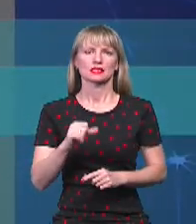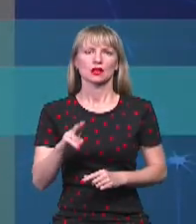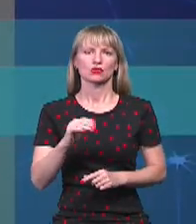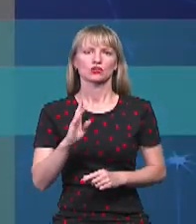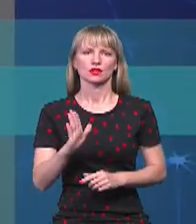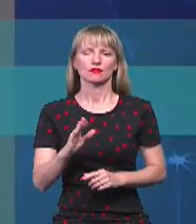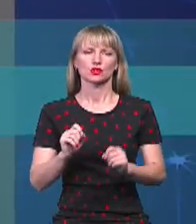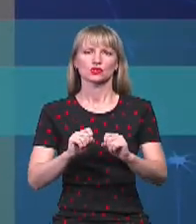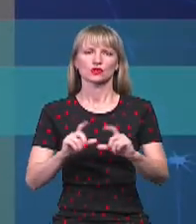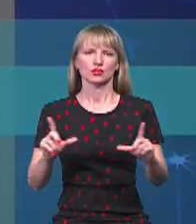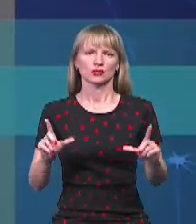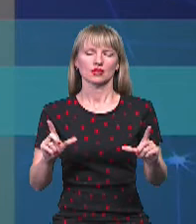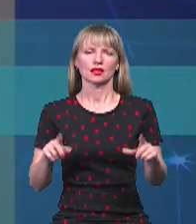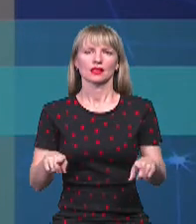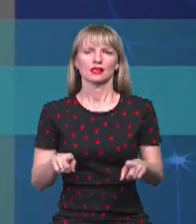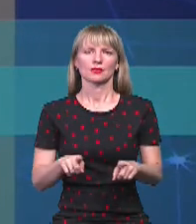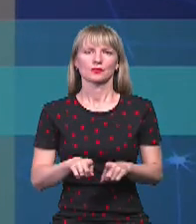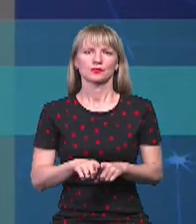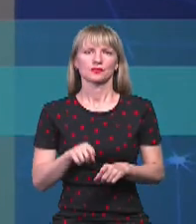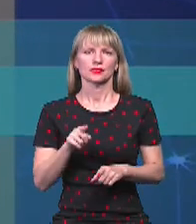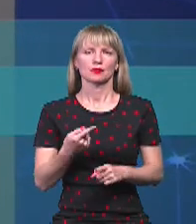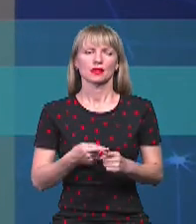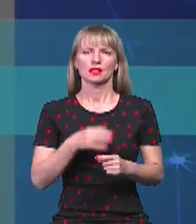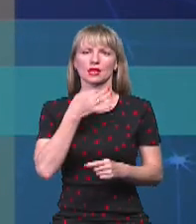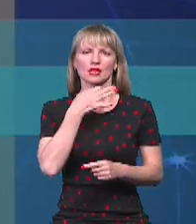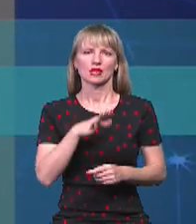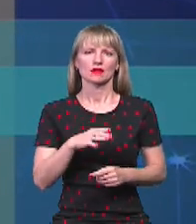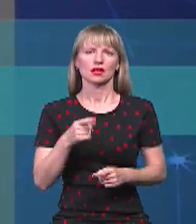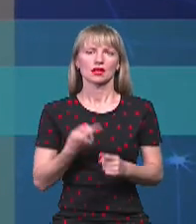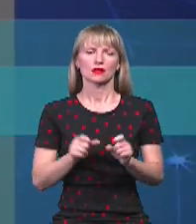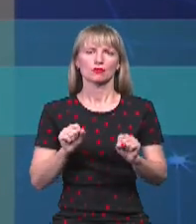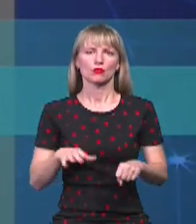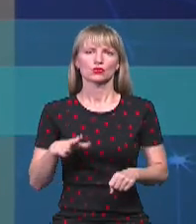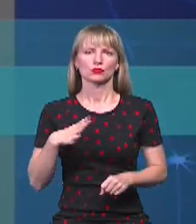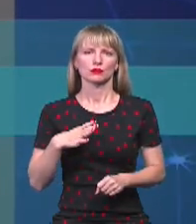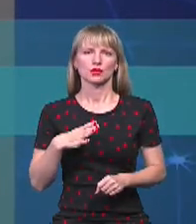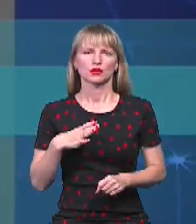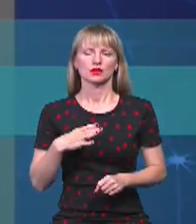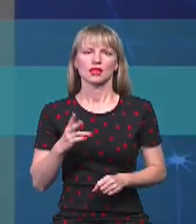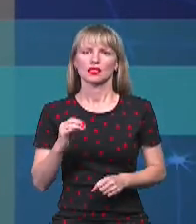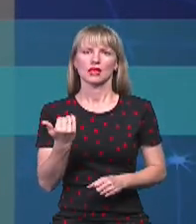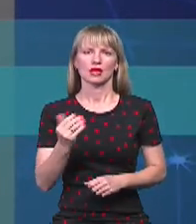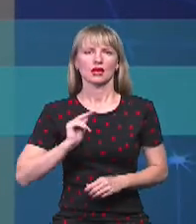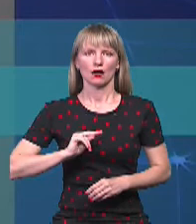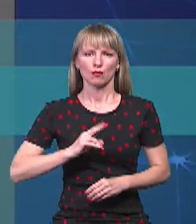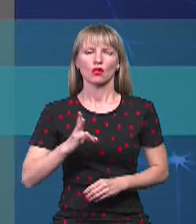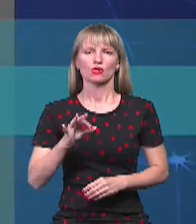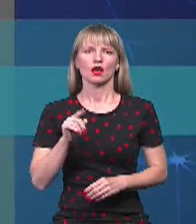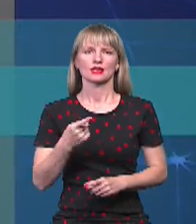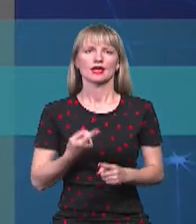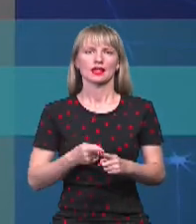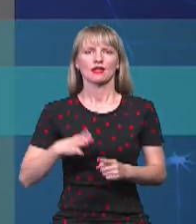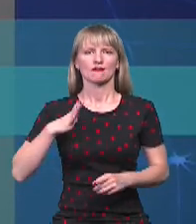школ, как им это не очень нравится, на самом деле, это может быть не их там функционал на 100%, но все равно они